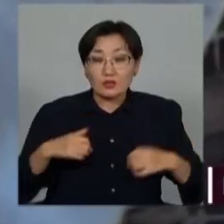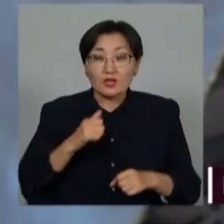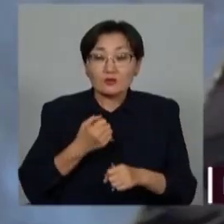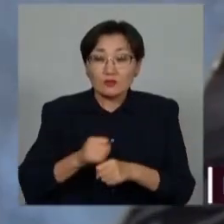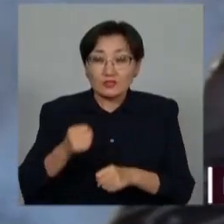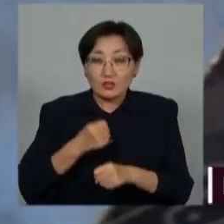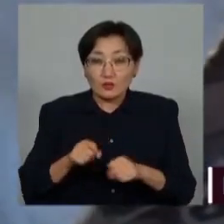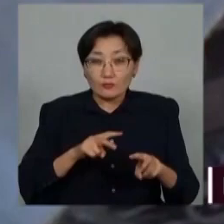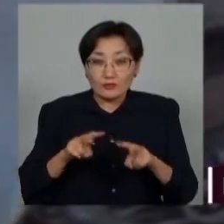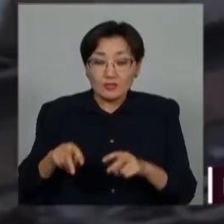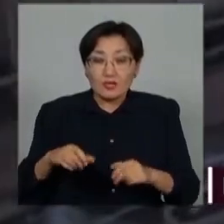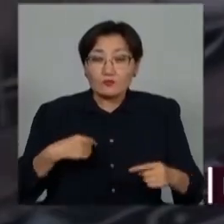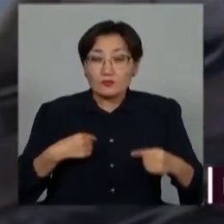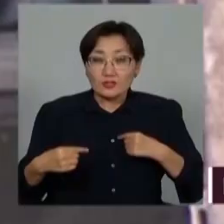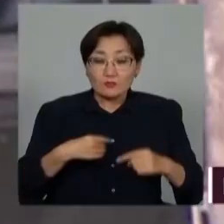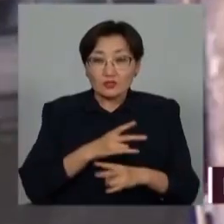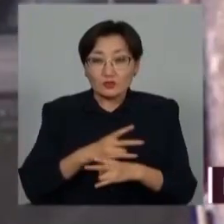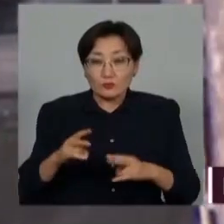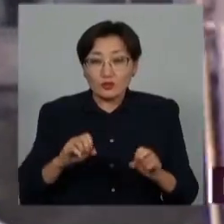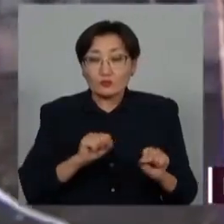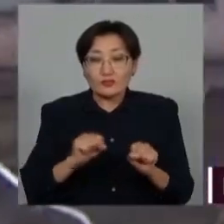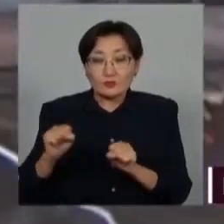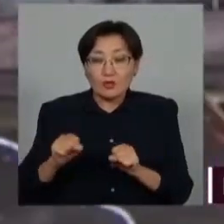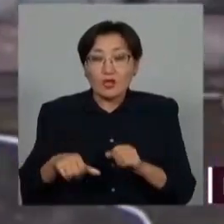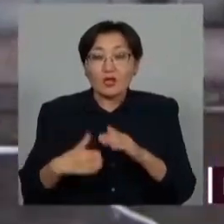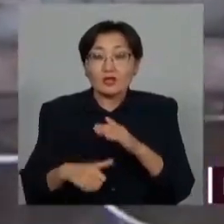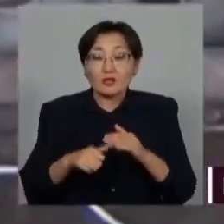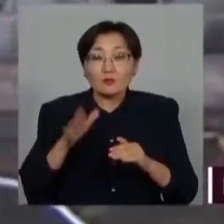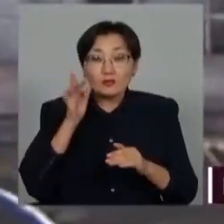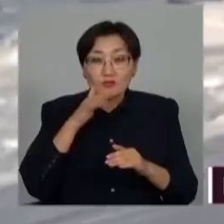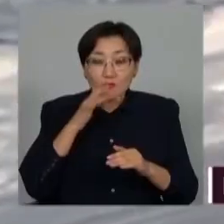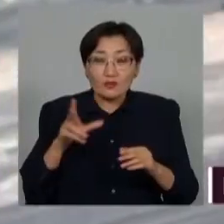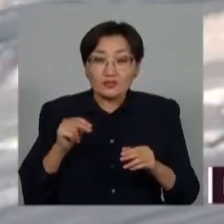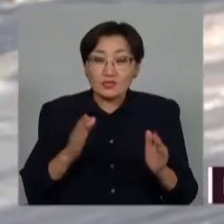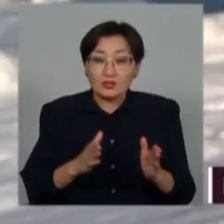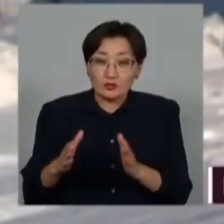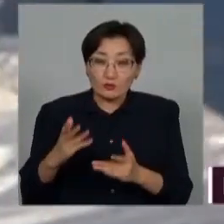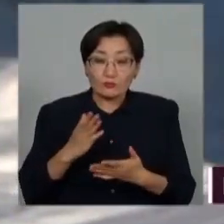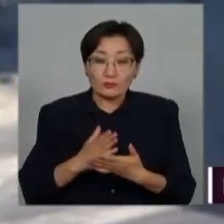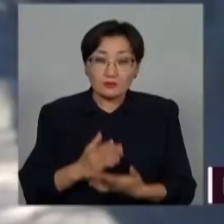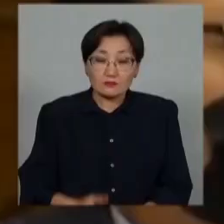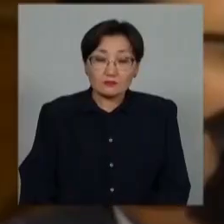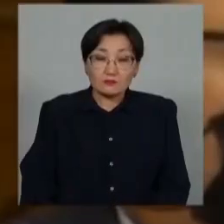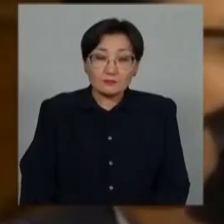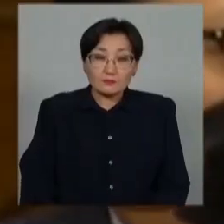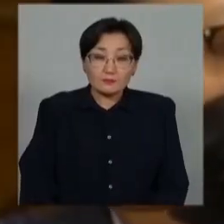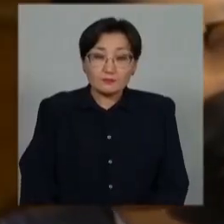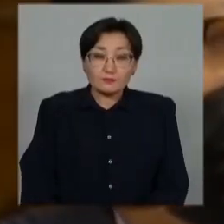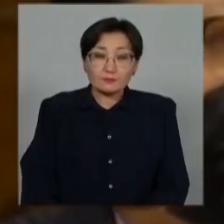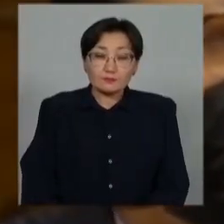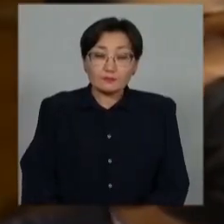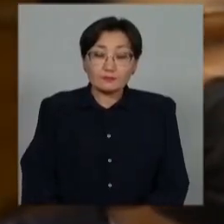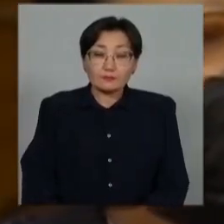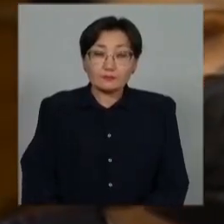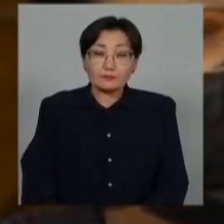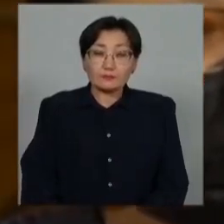қатыгездікпен қараудан, азаптау мен қырылудан қорғау, қаңғыбас жануарлардың санын реттеу болып табылады. В ходе